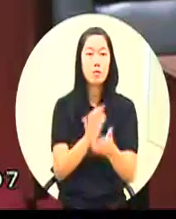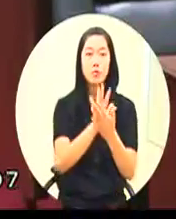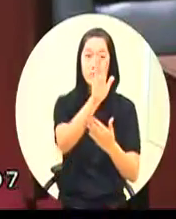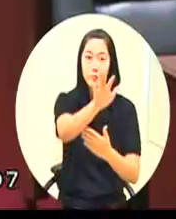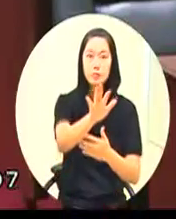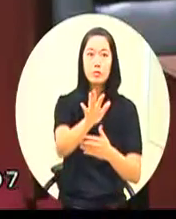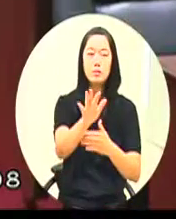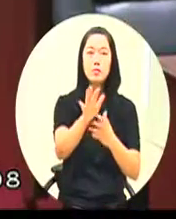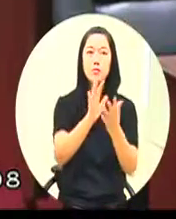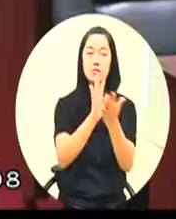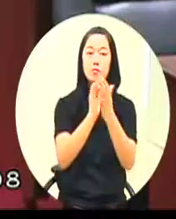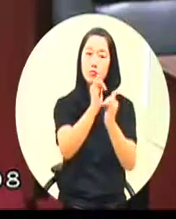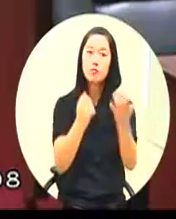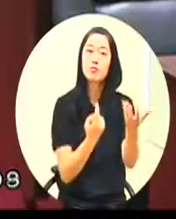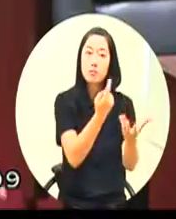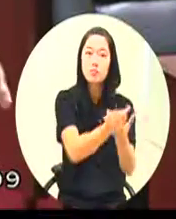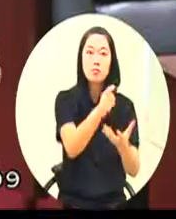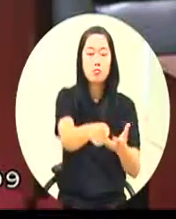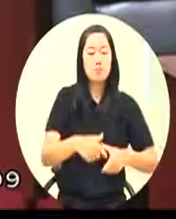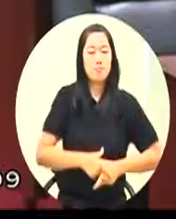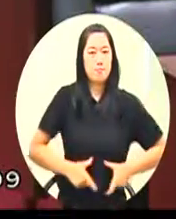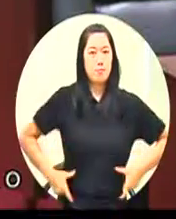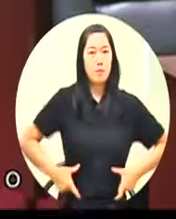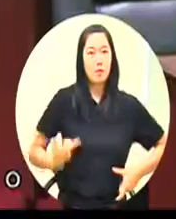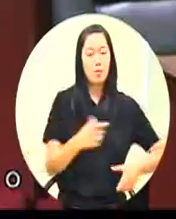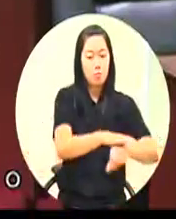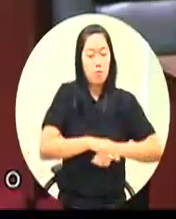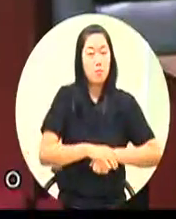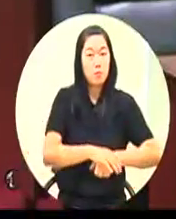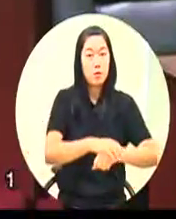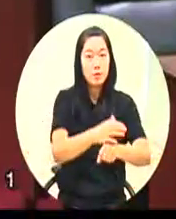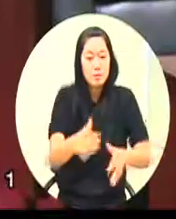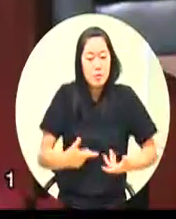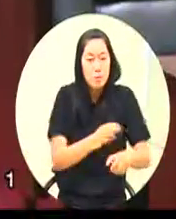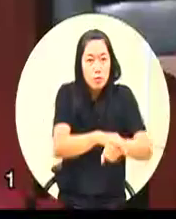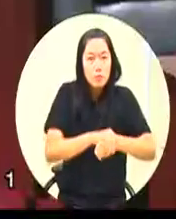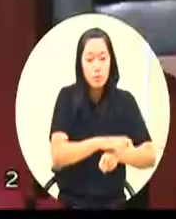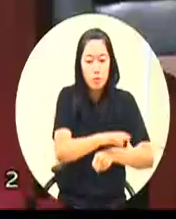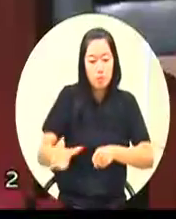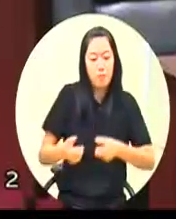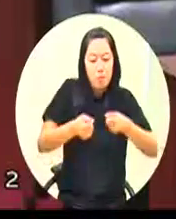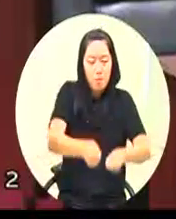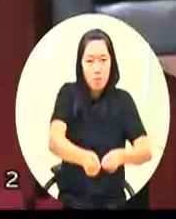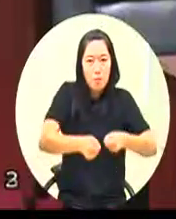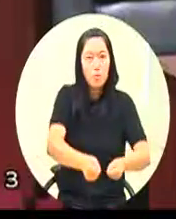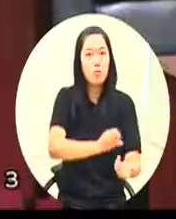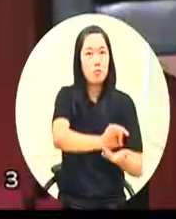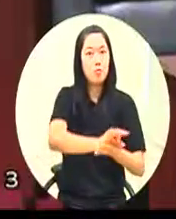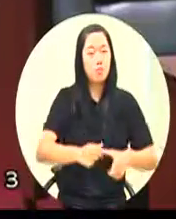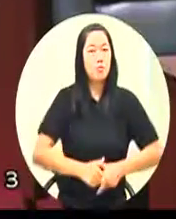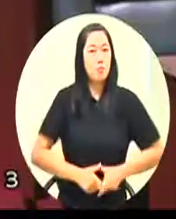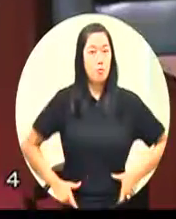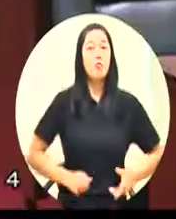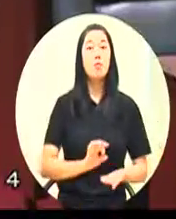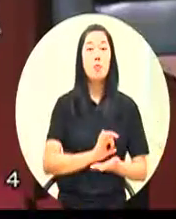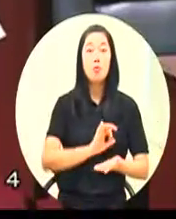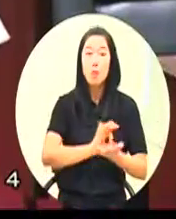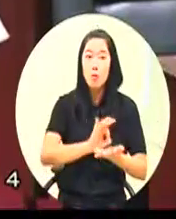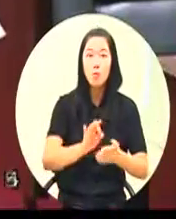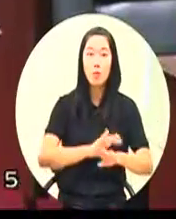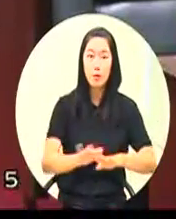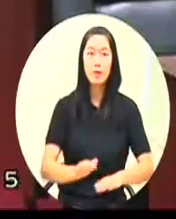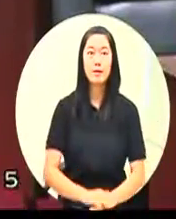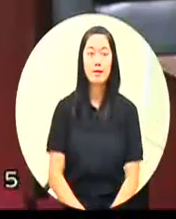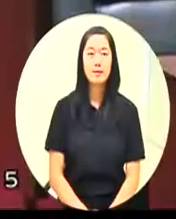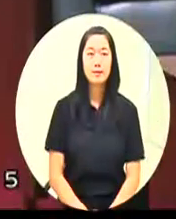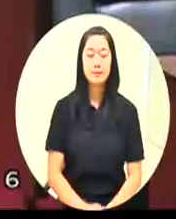他也会比较敢去用啊，不然的话大概怕你知道没人敢用，那也很可惜。这是第二个我要提到